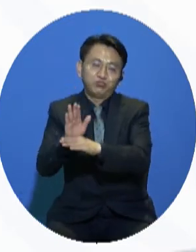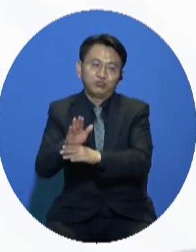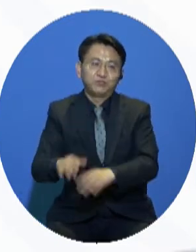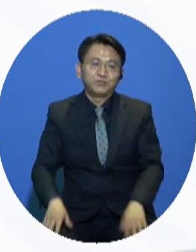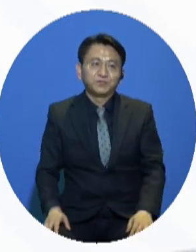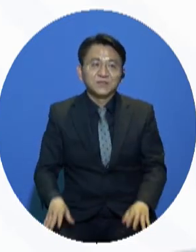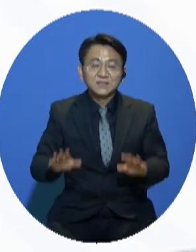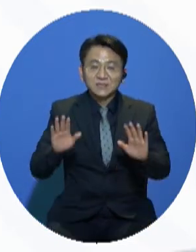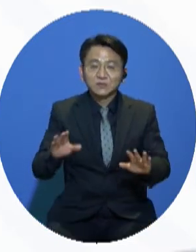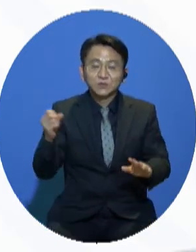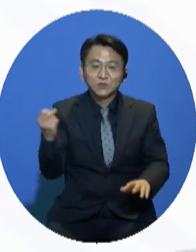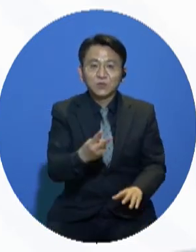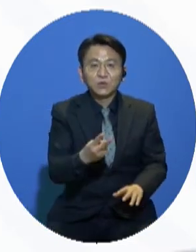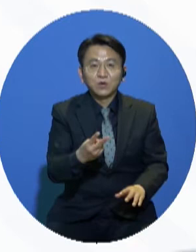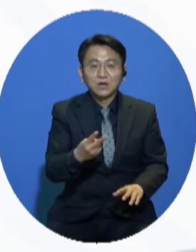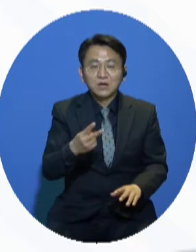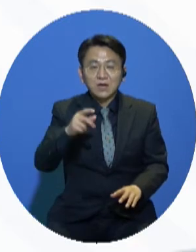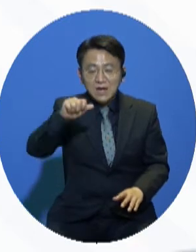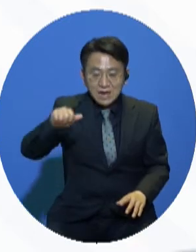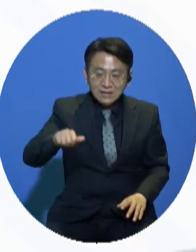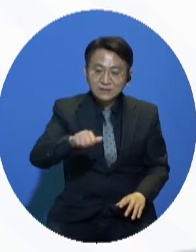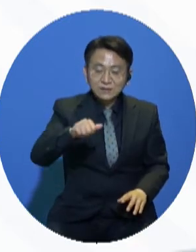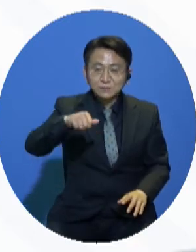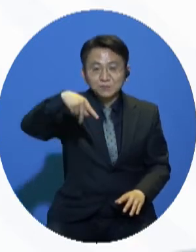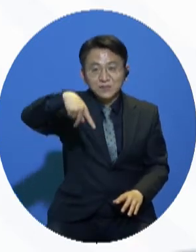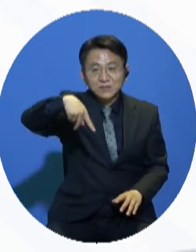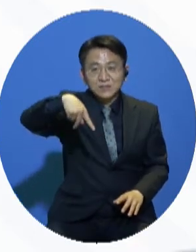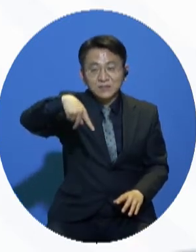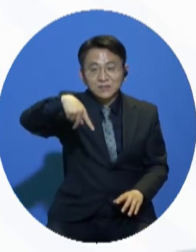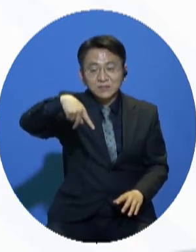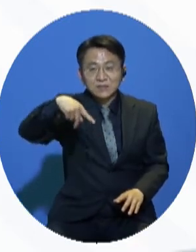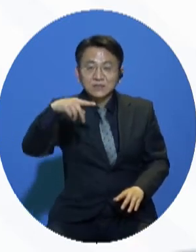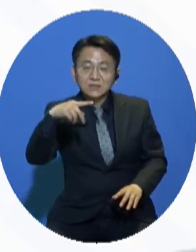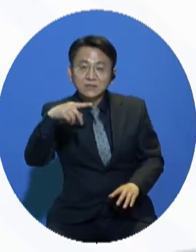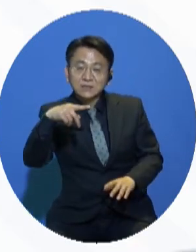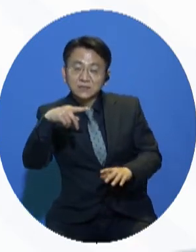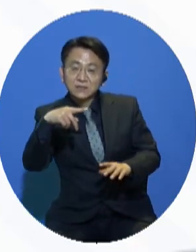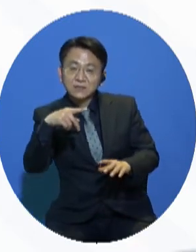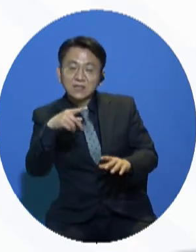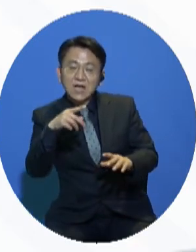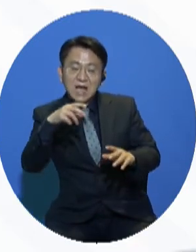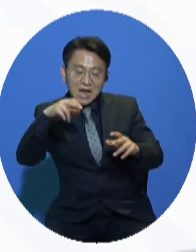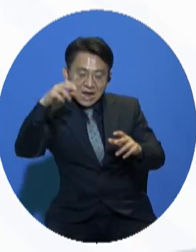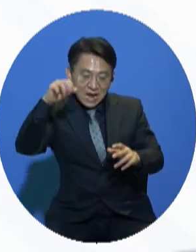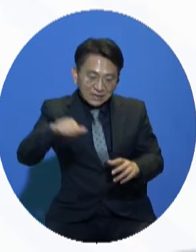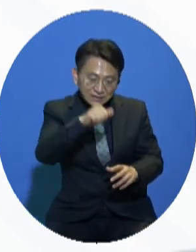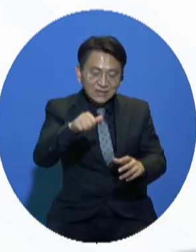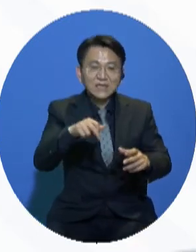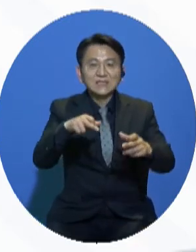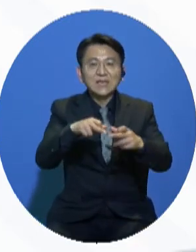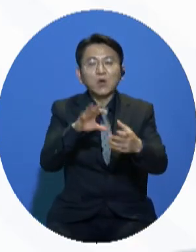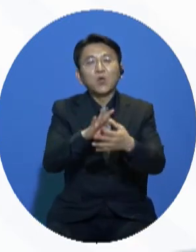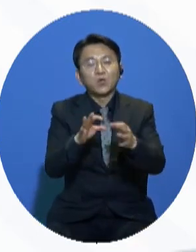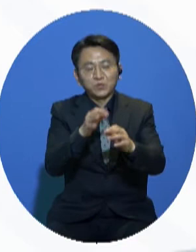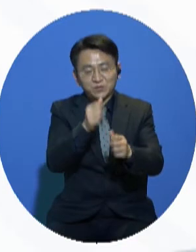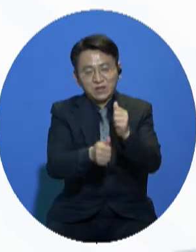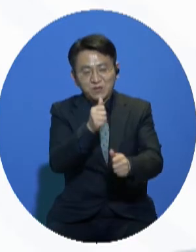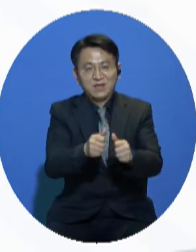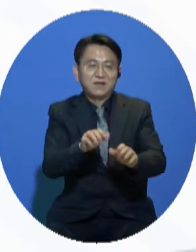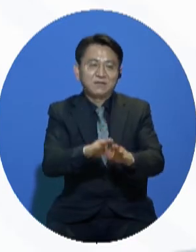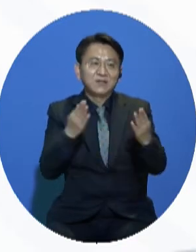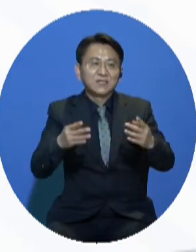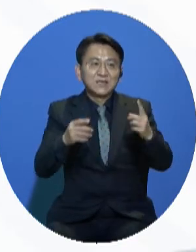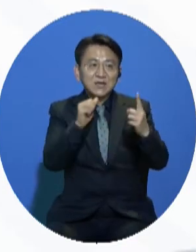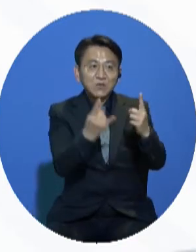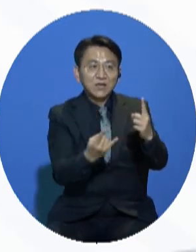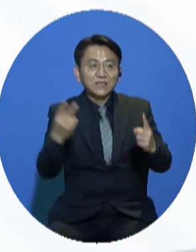저희는 또한 아시아 패럴림픽 게임을 운영을 하고 있습니다. 4년마다 개최가 되는데요. 최초